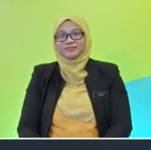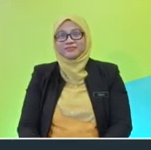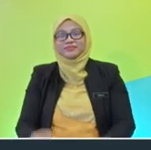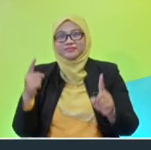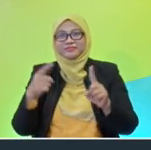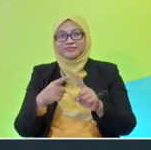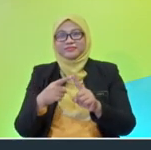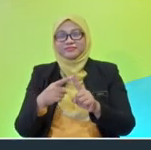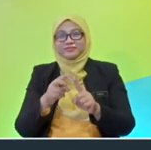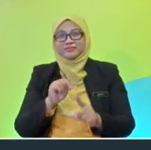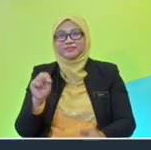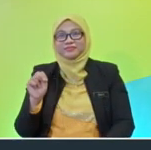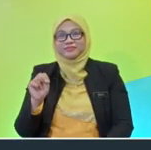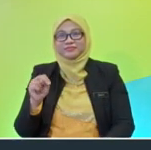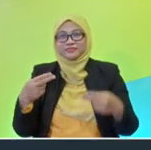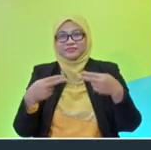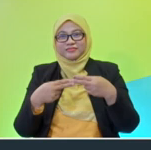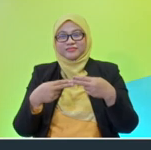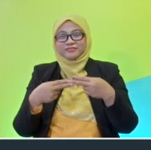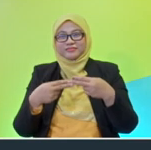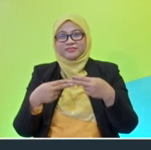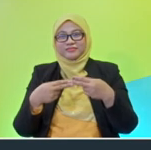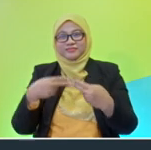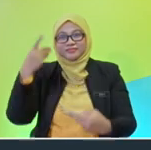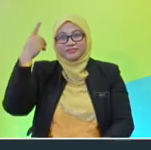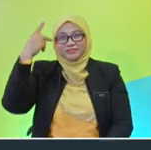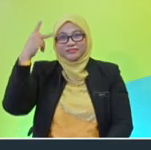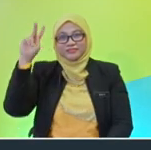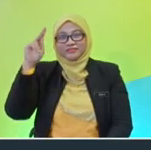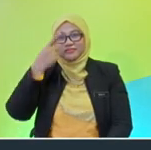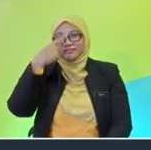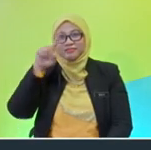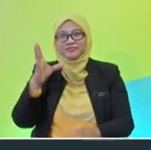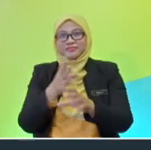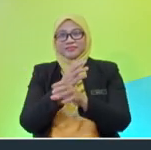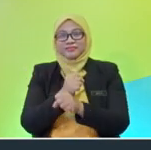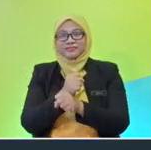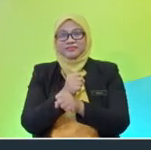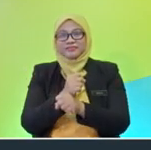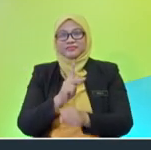kue hubungan diplomatik adalah untuk mendapatkan